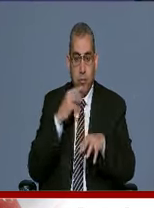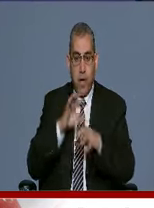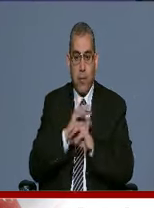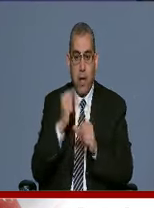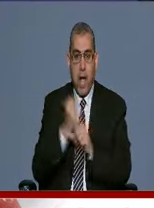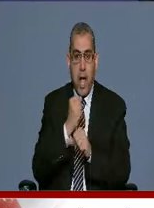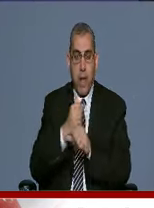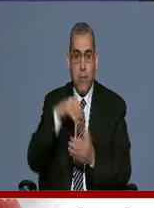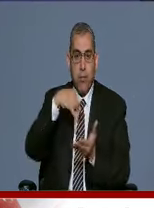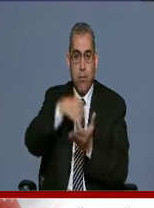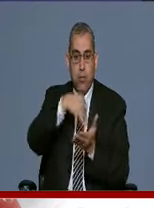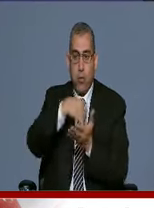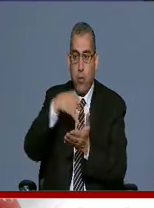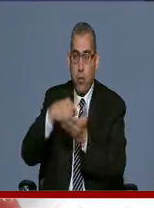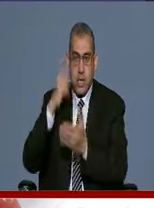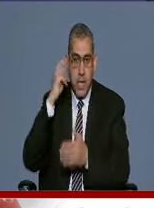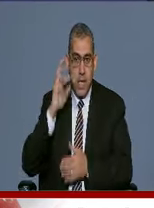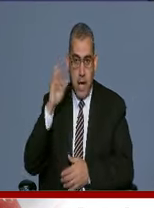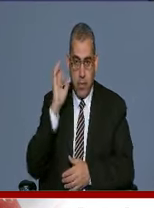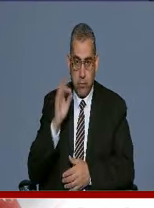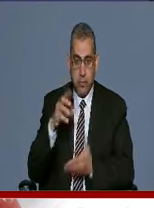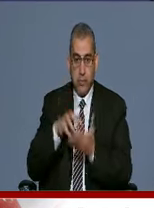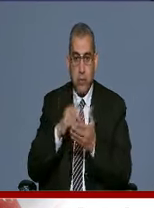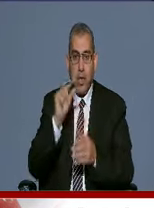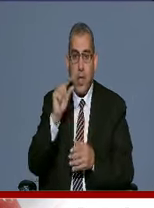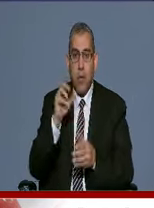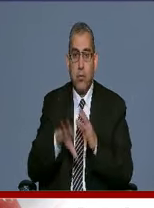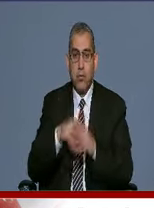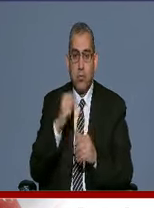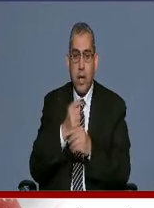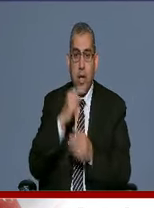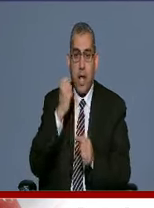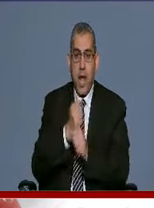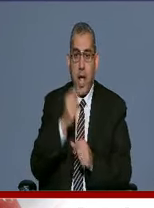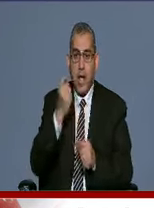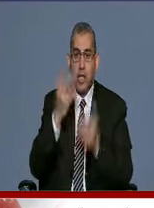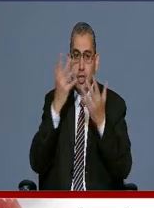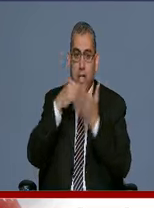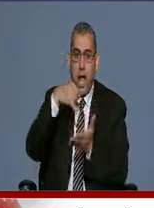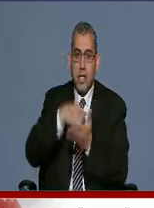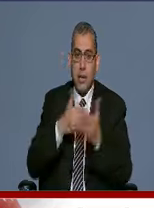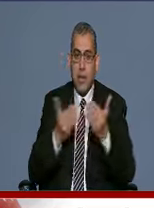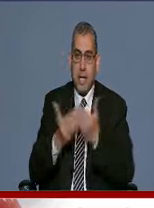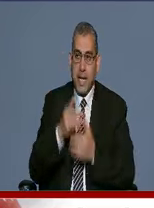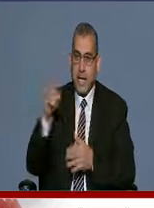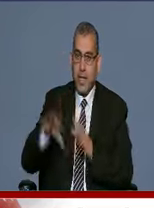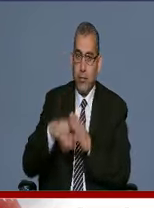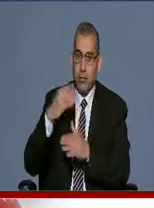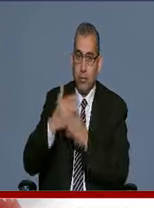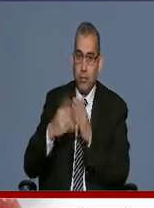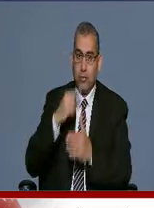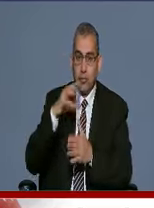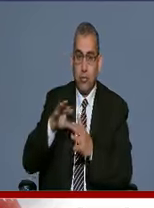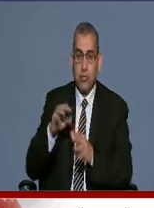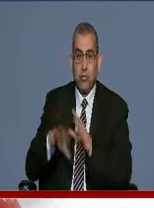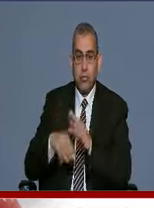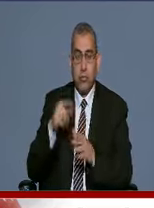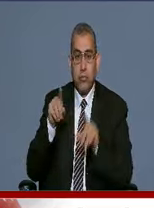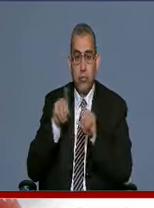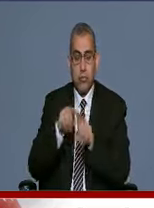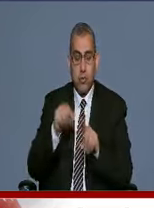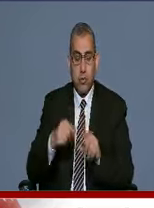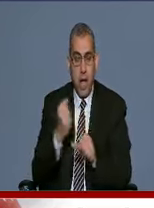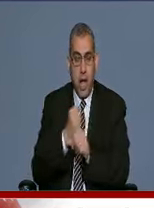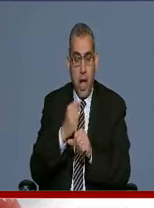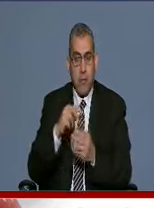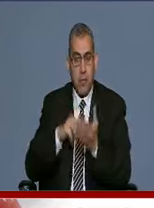المدن الذكية، وده فندم نموذج طبقناه على حي المال والأعمال بالعاصمة الإدارية الجديدة. المنظومة فندم بتدعم متخذ القرار